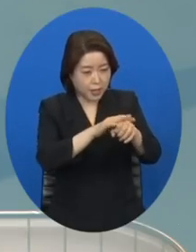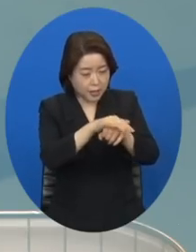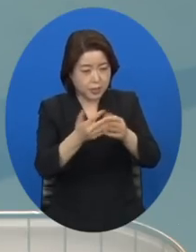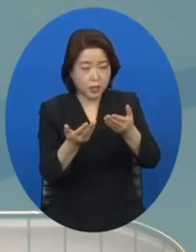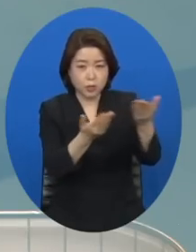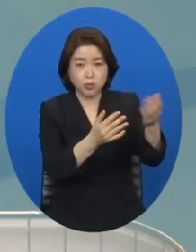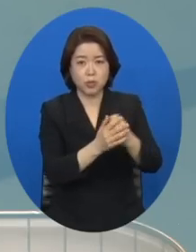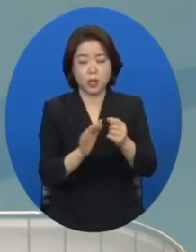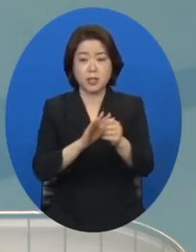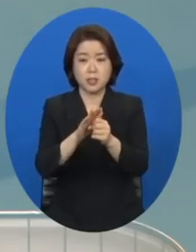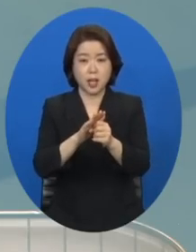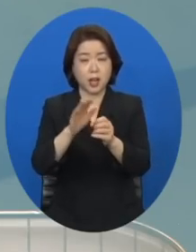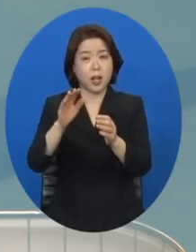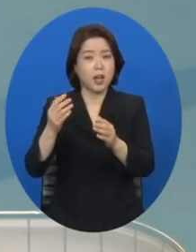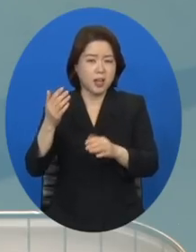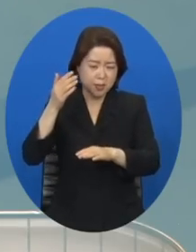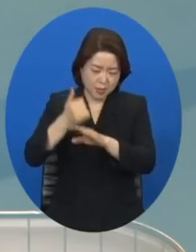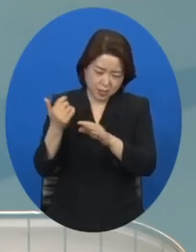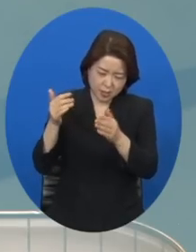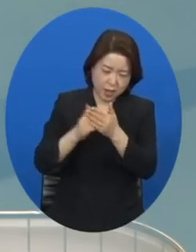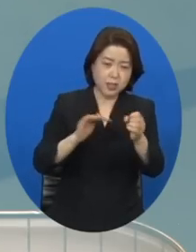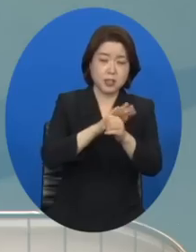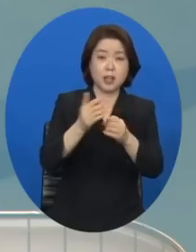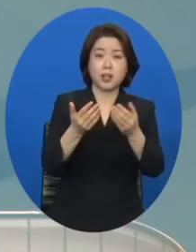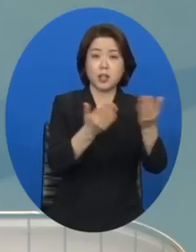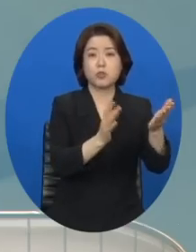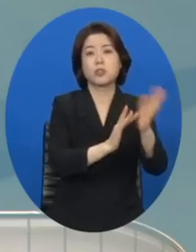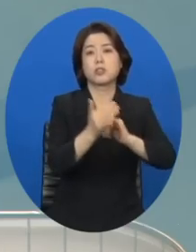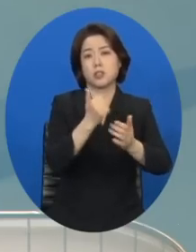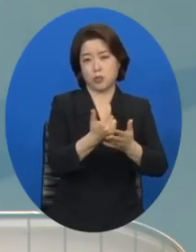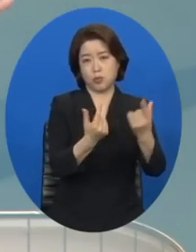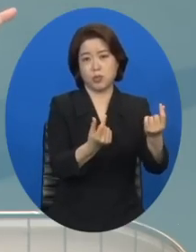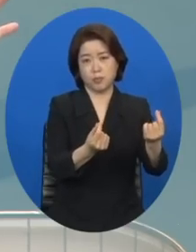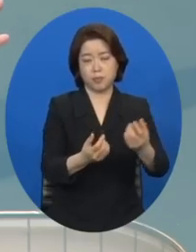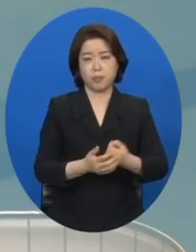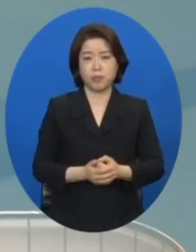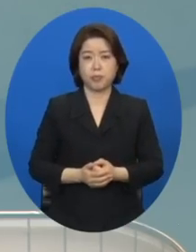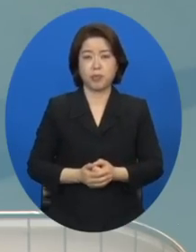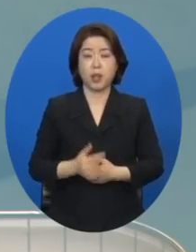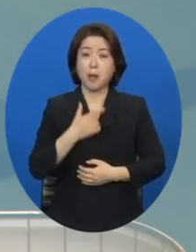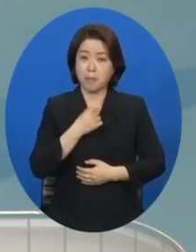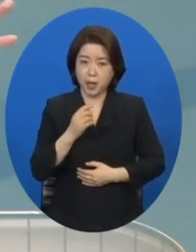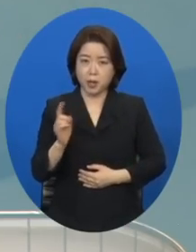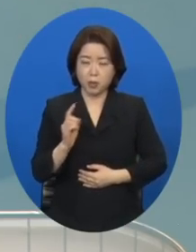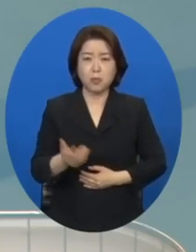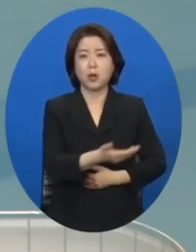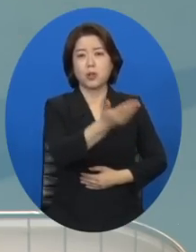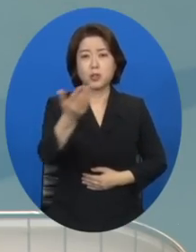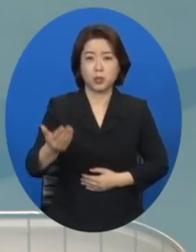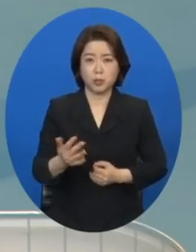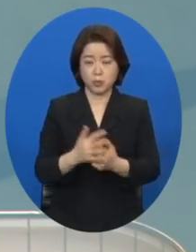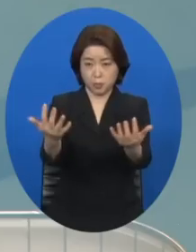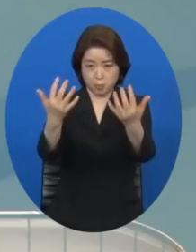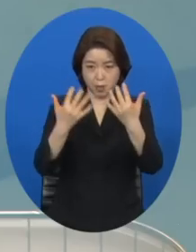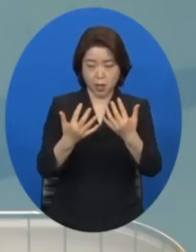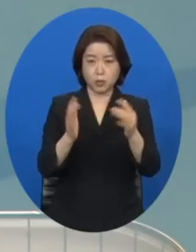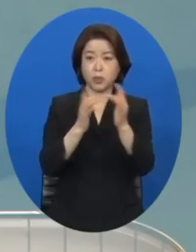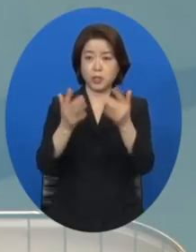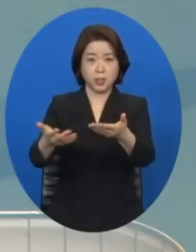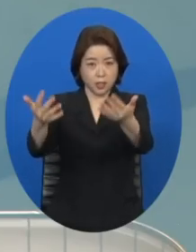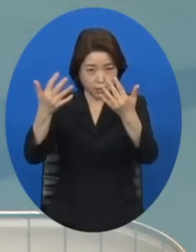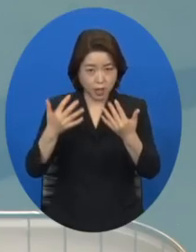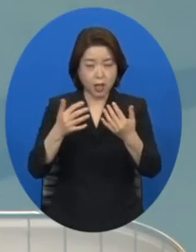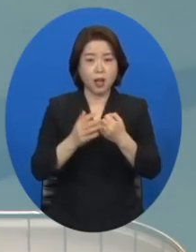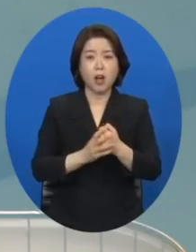해요 끝까지 사랑하신 그 예수님 저는 바라기를요 오늘이 자리에 참여하신 분들 많이 계신데 우리 온라인 참여하신 분들